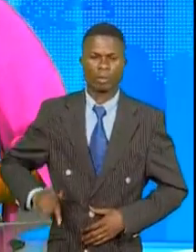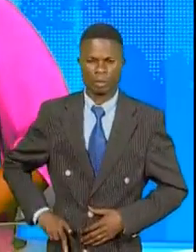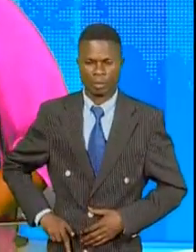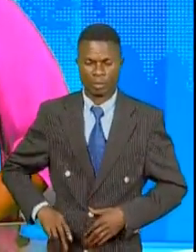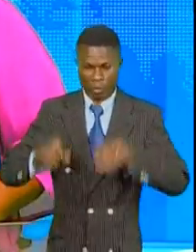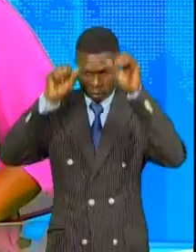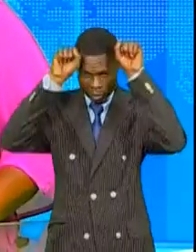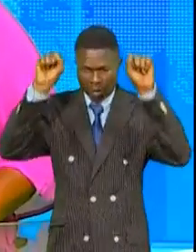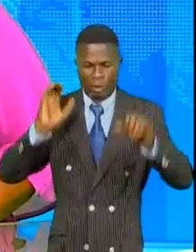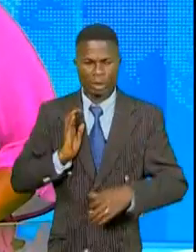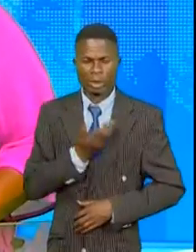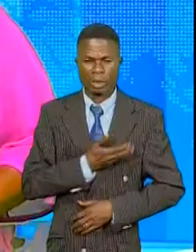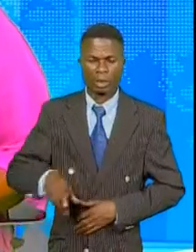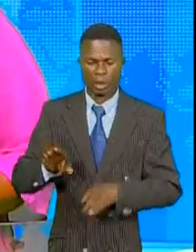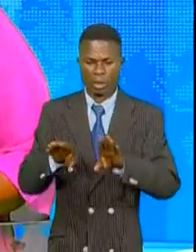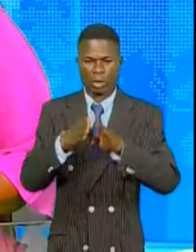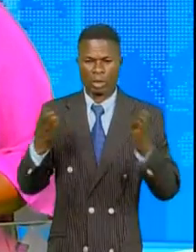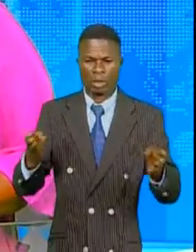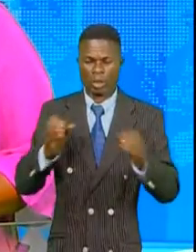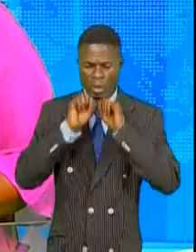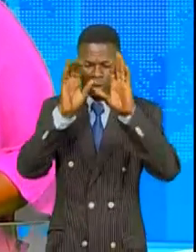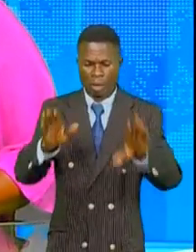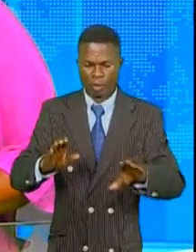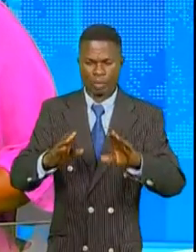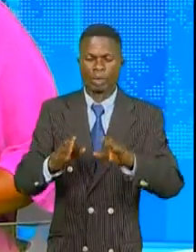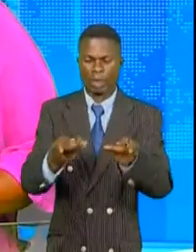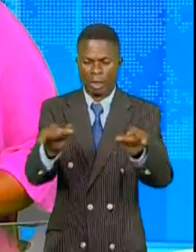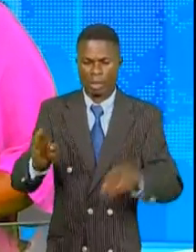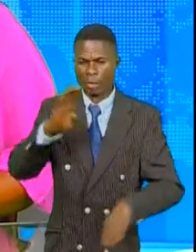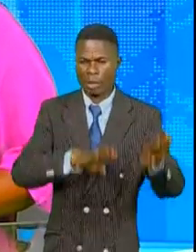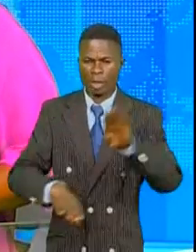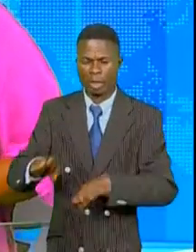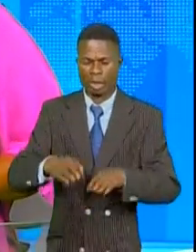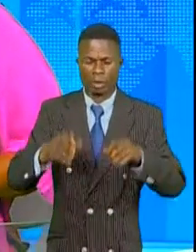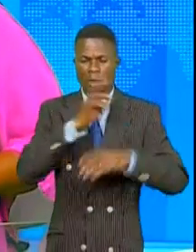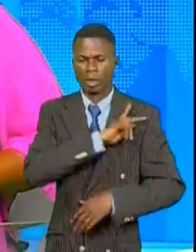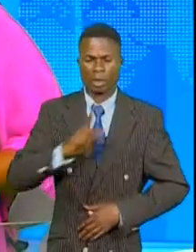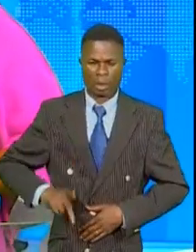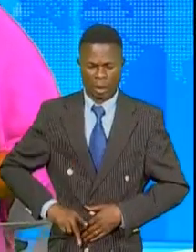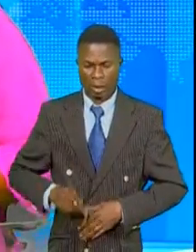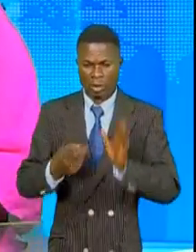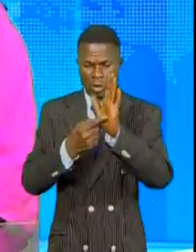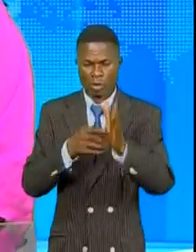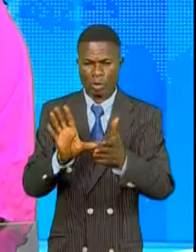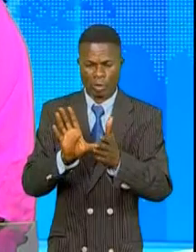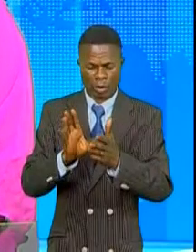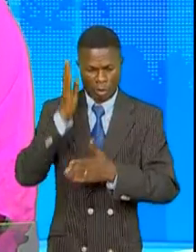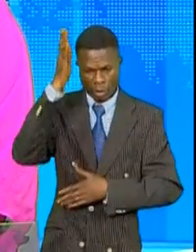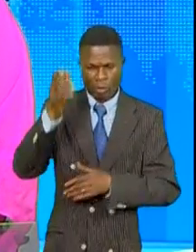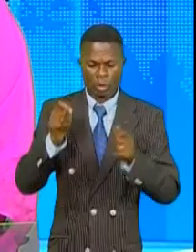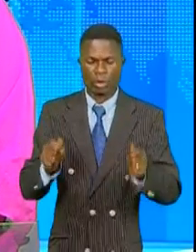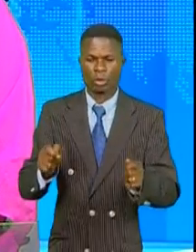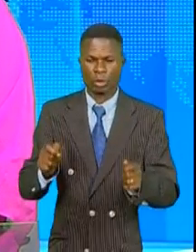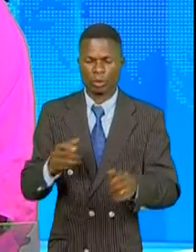présidents de la république a inauguré les mausolées simon kimbangu nous y reviendrons avec les images et commentaires dans nos prochaines éditions